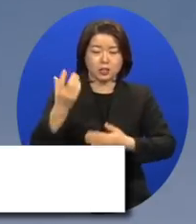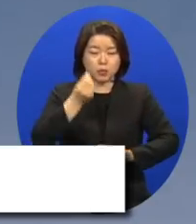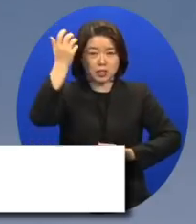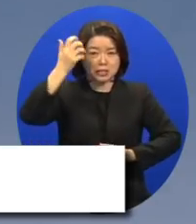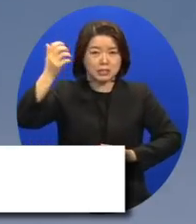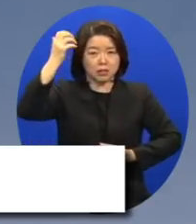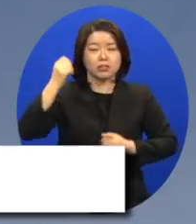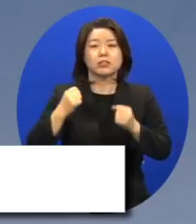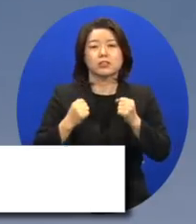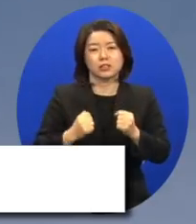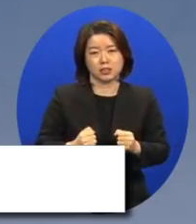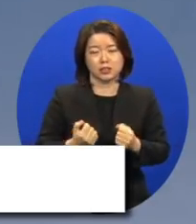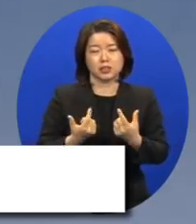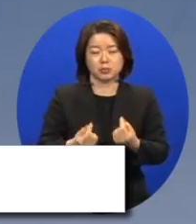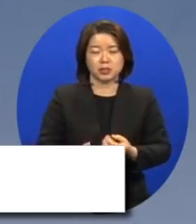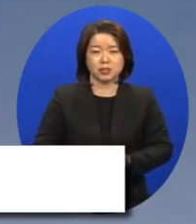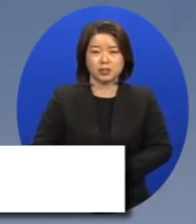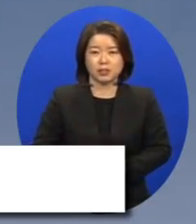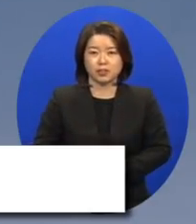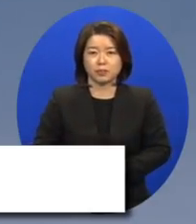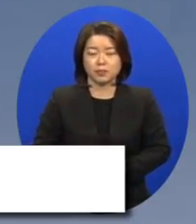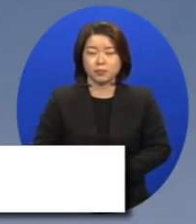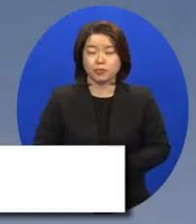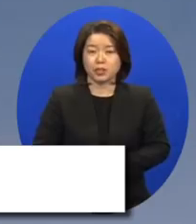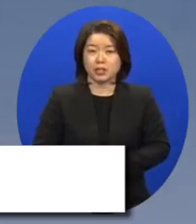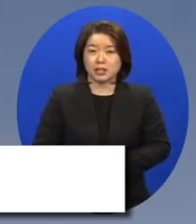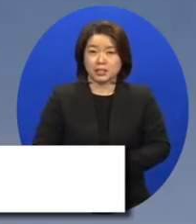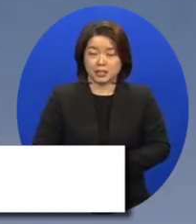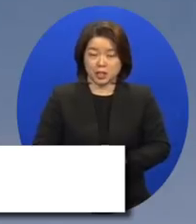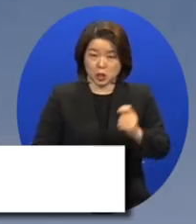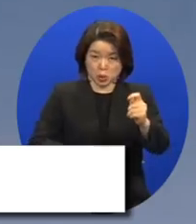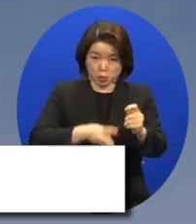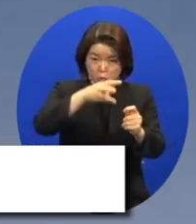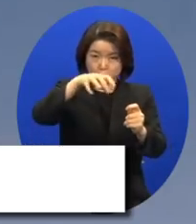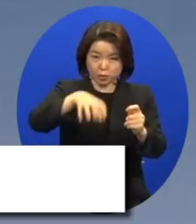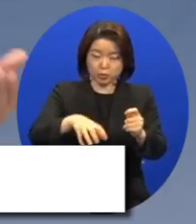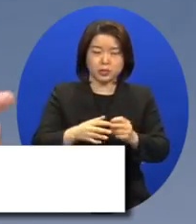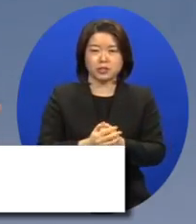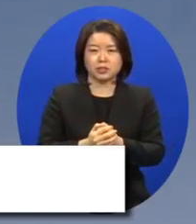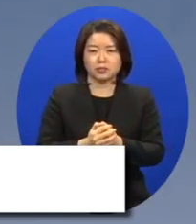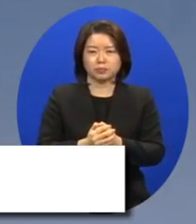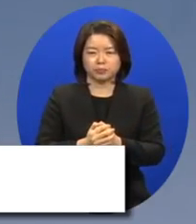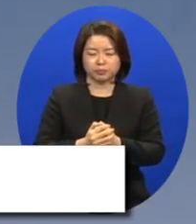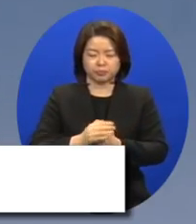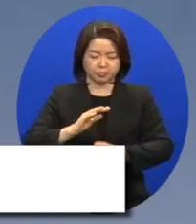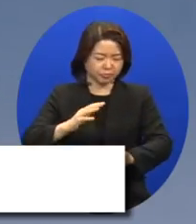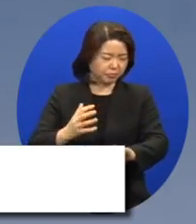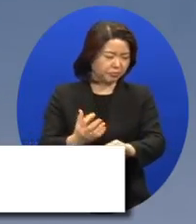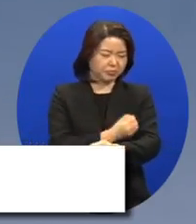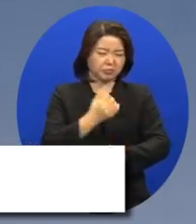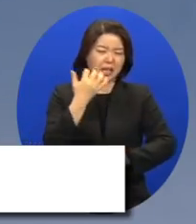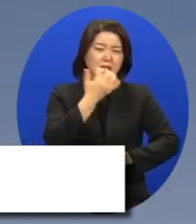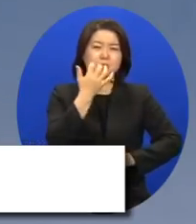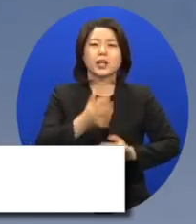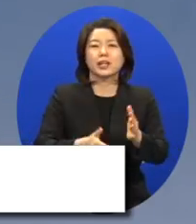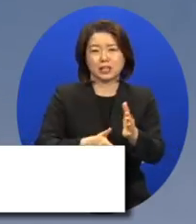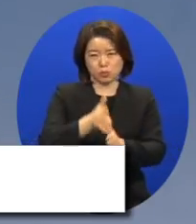다는 거죠 고린도 시는 대량 이 음란한 도시였습니다